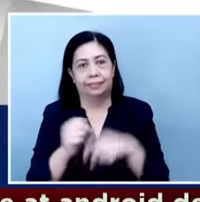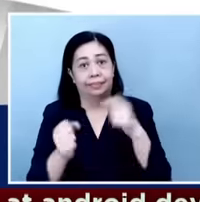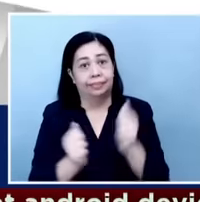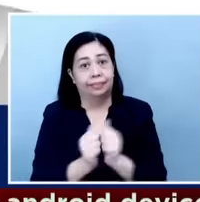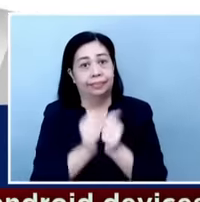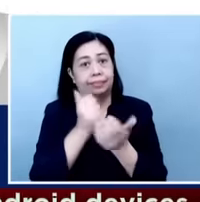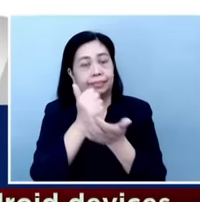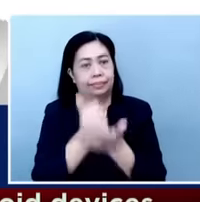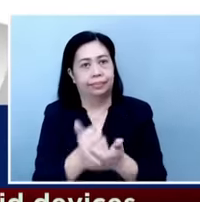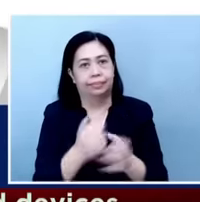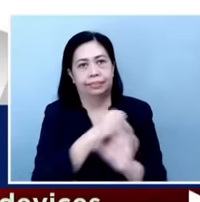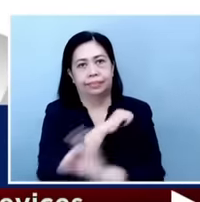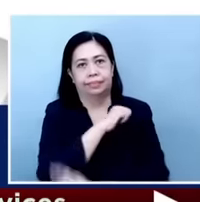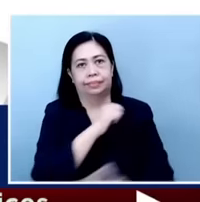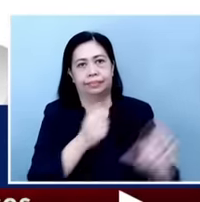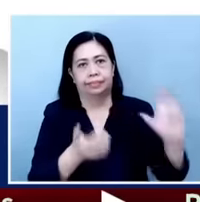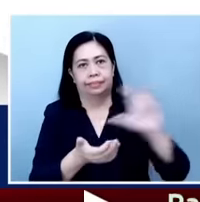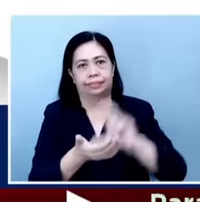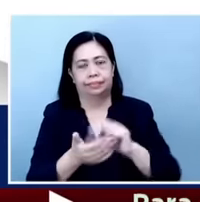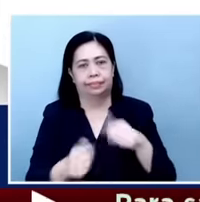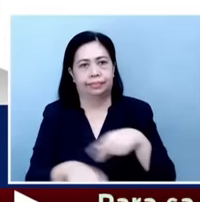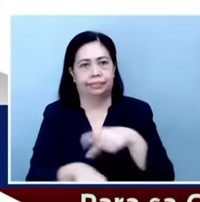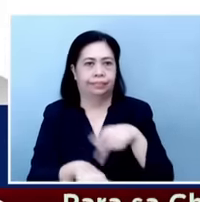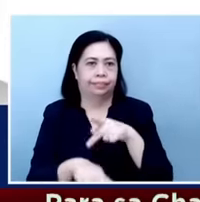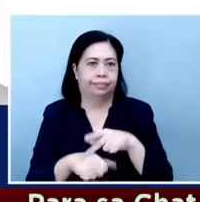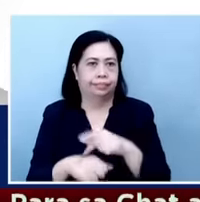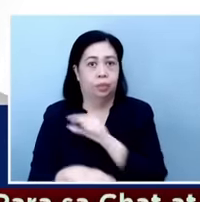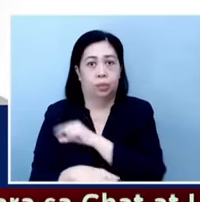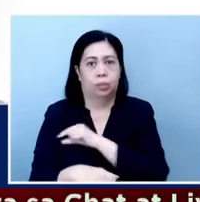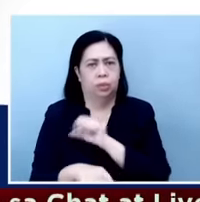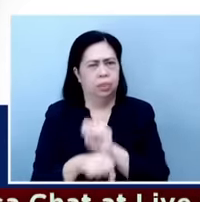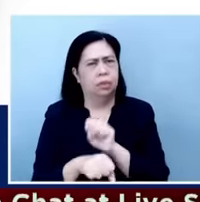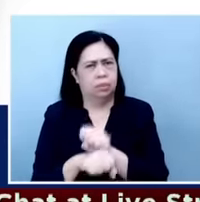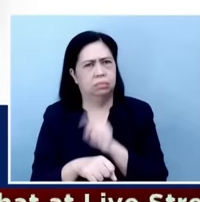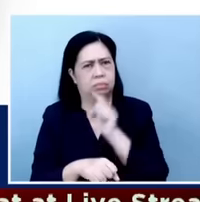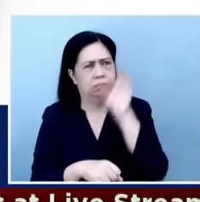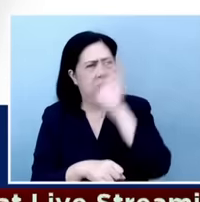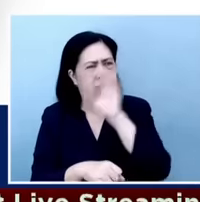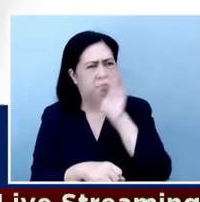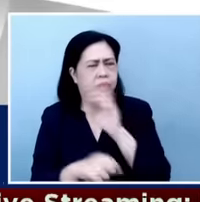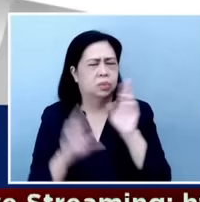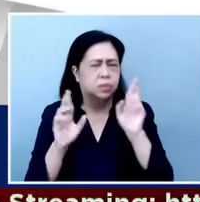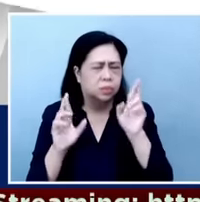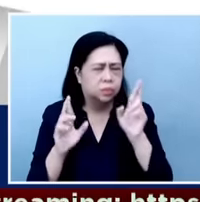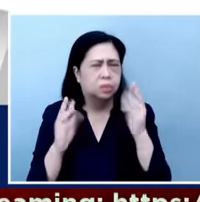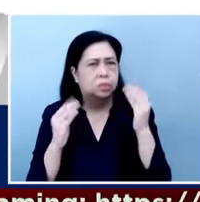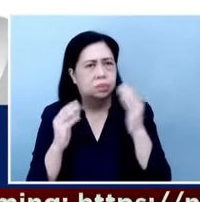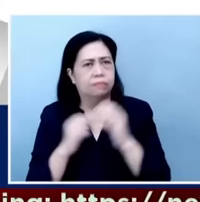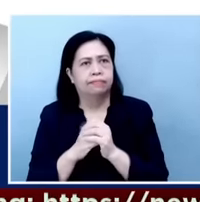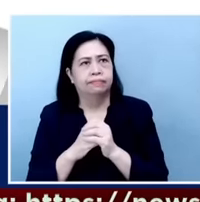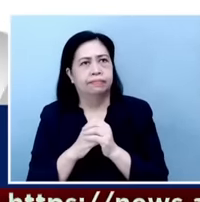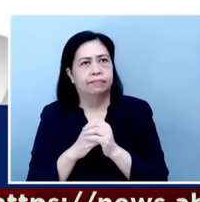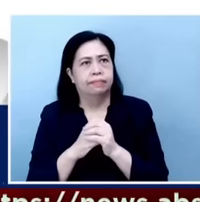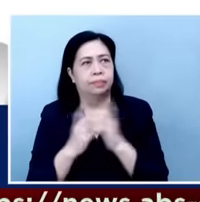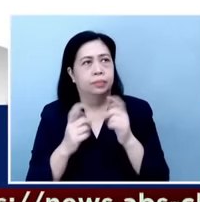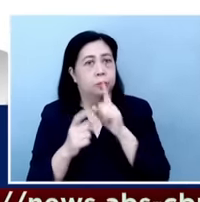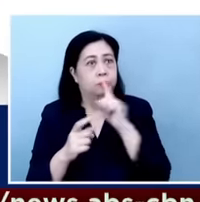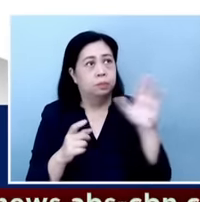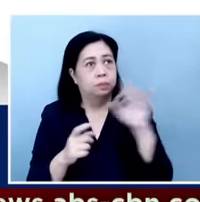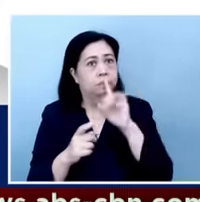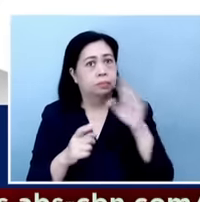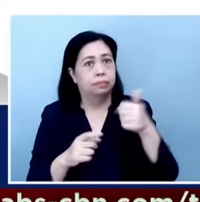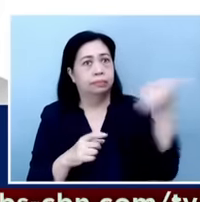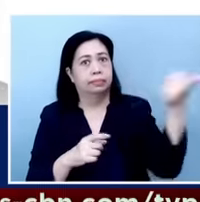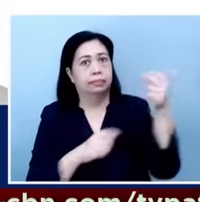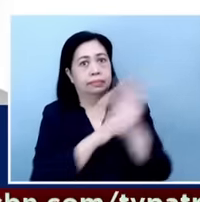mga foreign investment sa bansa. Yung kung quality jobs ang talagang hinahanap natin, and hopefully with the pledges and commitments po ng